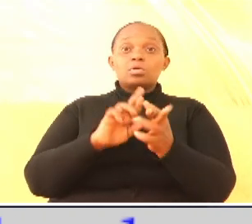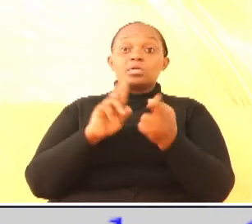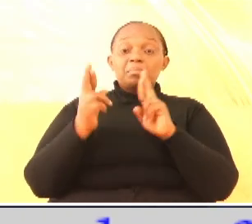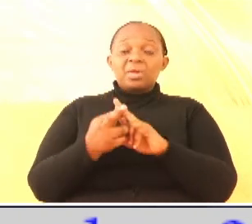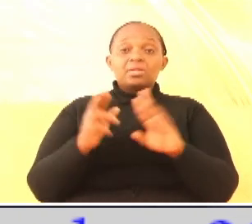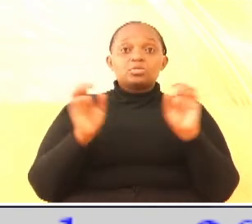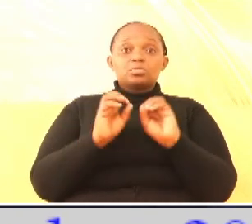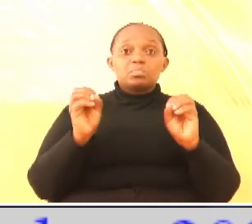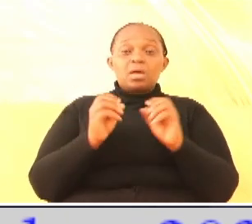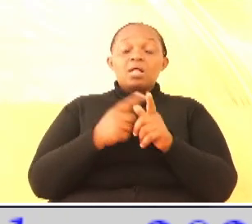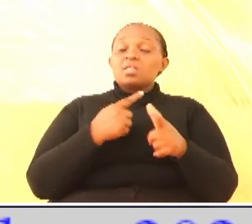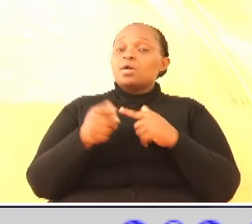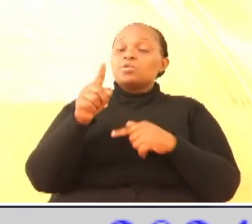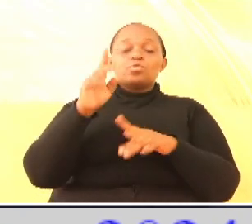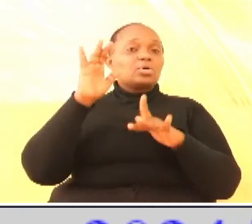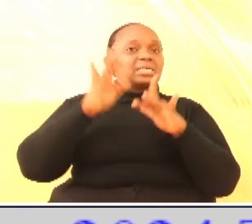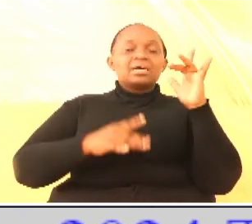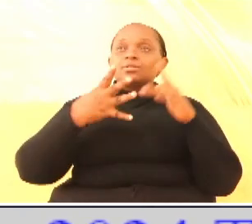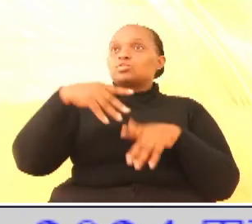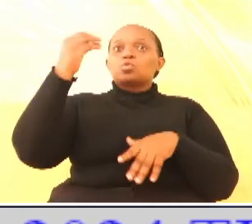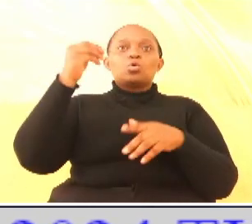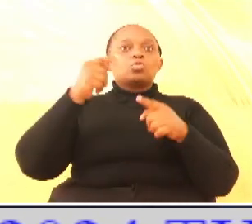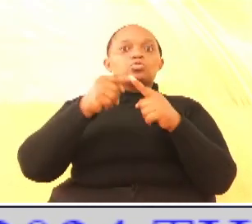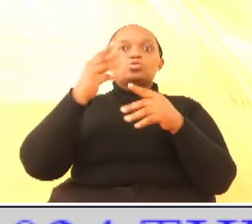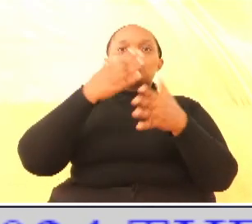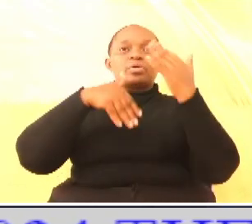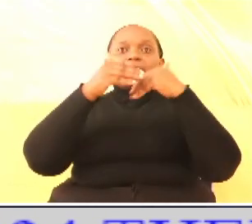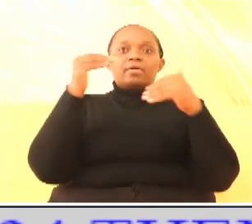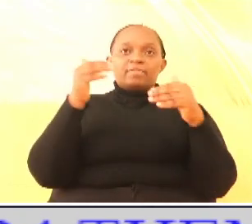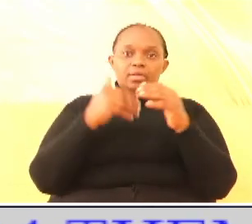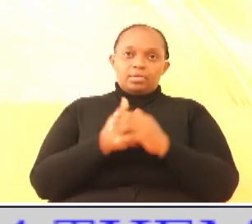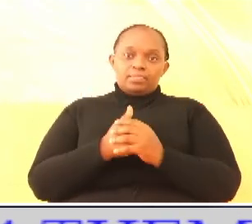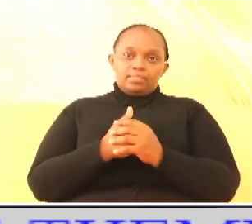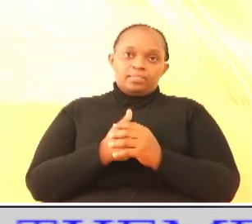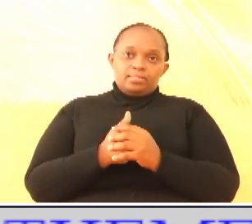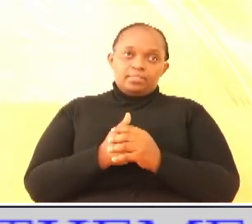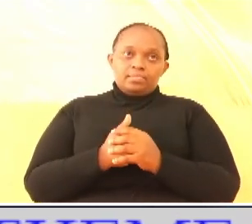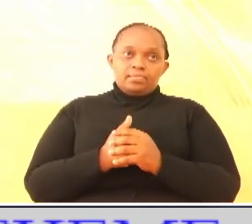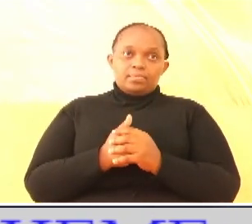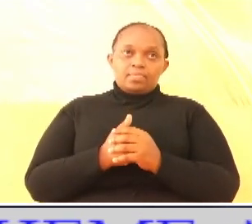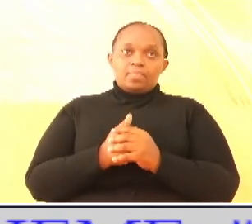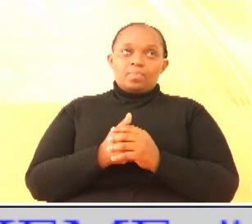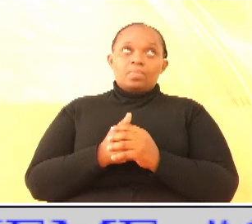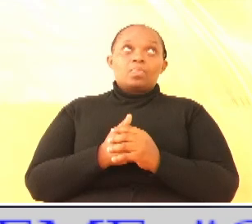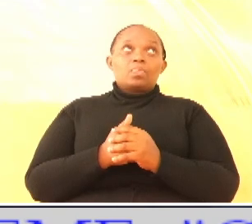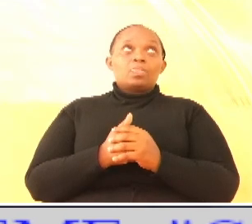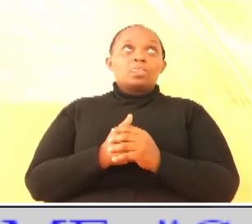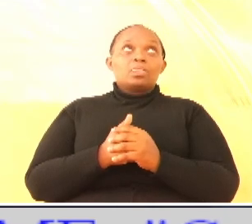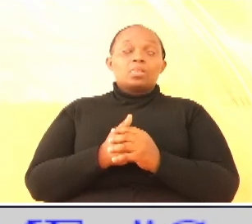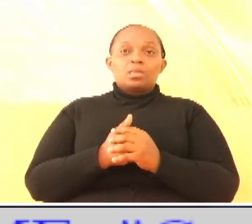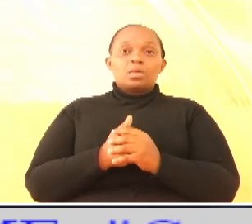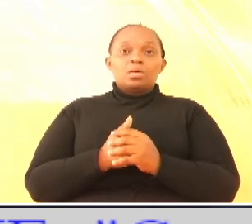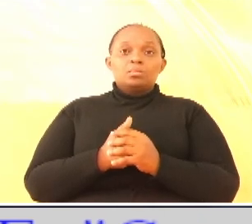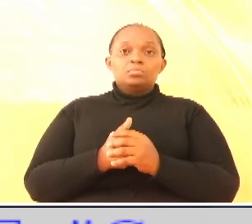najua mtakata, mrudisha huku nje, mwanze kuinvest overseas. Na hiyo overseas itakuwa gani?